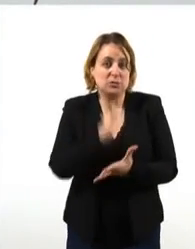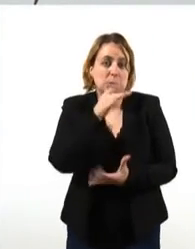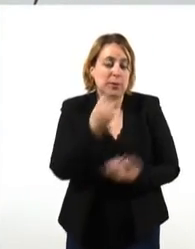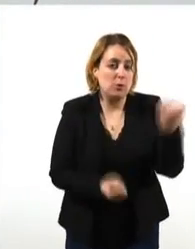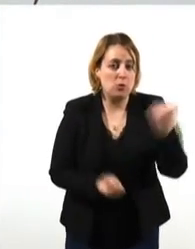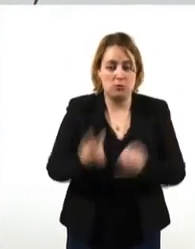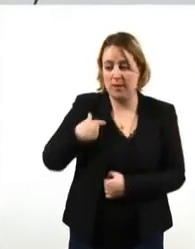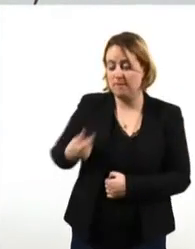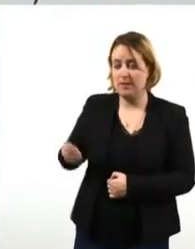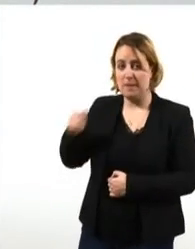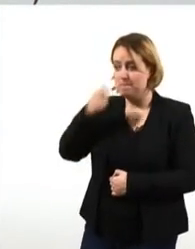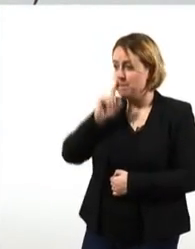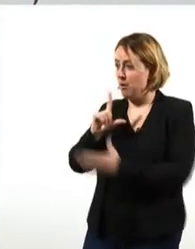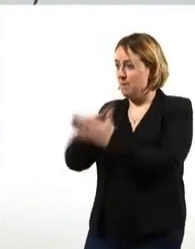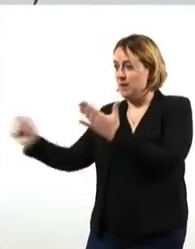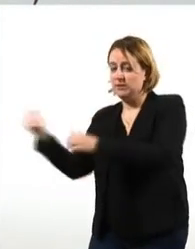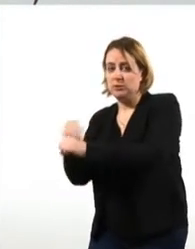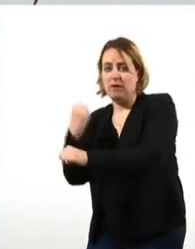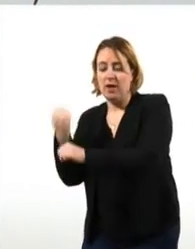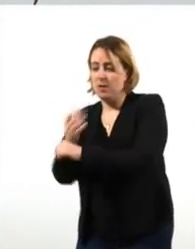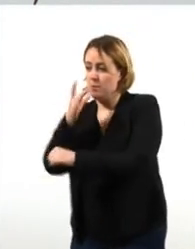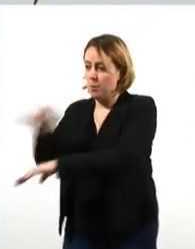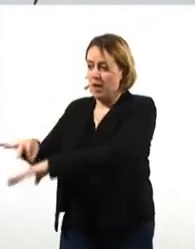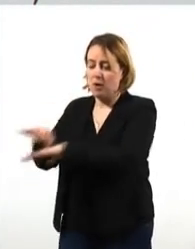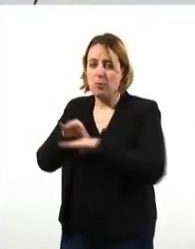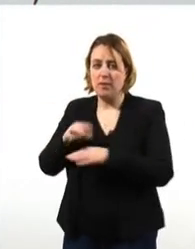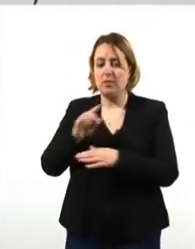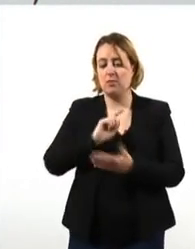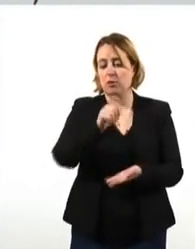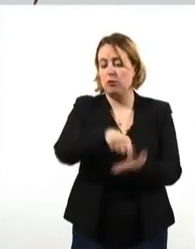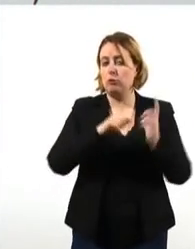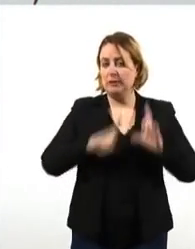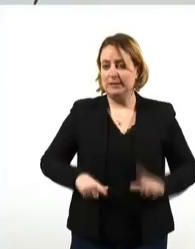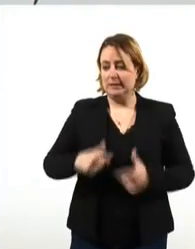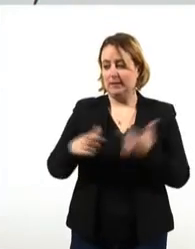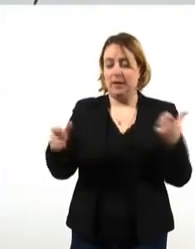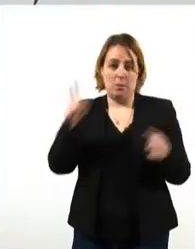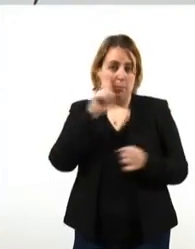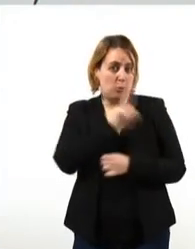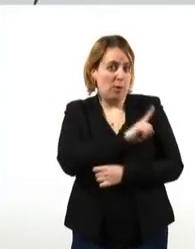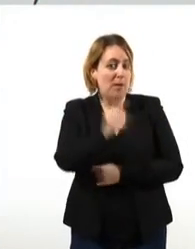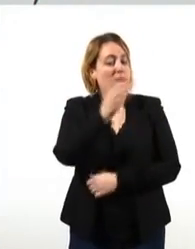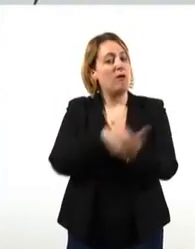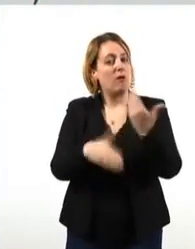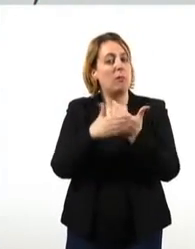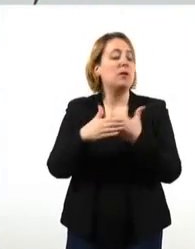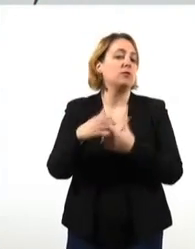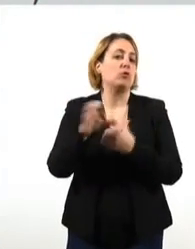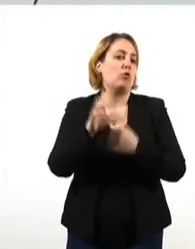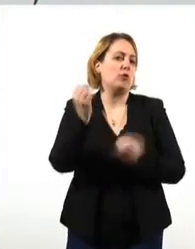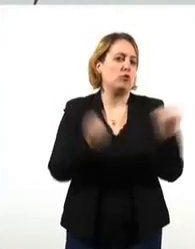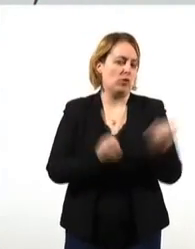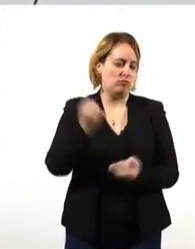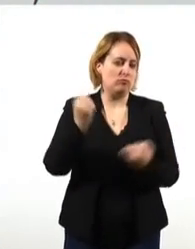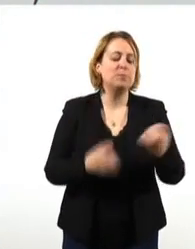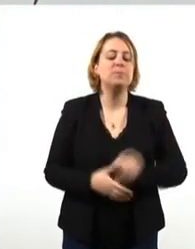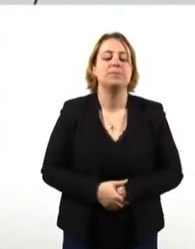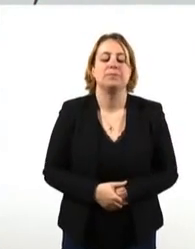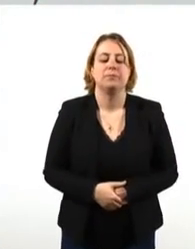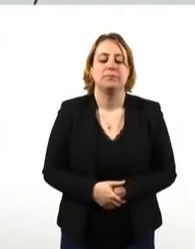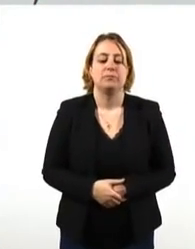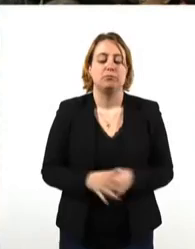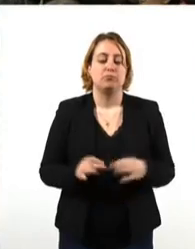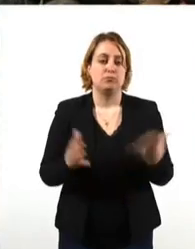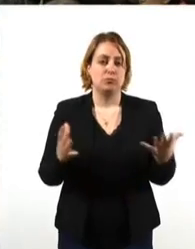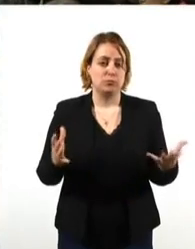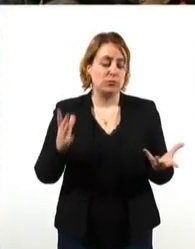boulot pour accompagner leurs enfants, collégiens ou lycéens. Je pense que c'est aussi quelque chose sur lequel on peut développer l'usage. Vous savez qu'on a mis en place une... Vous savez,